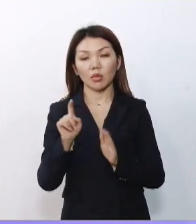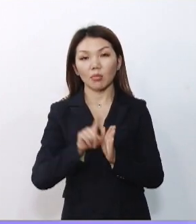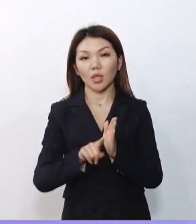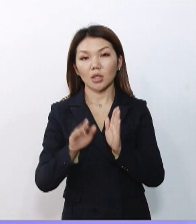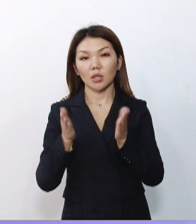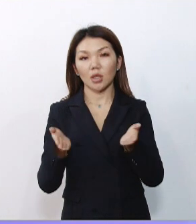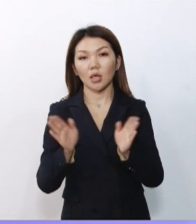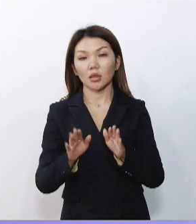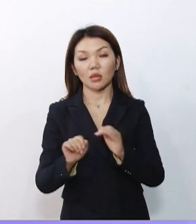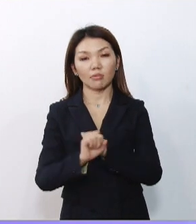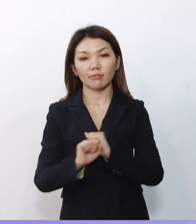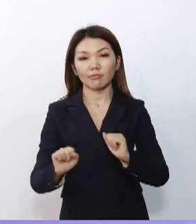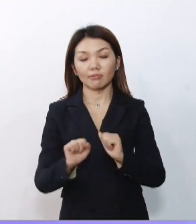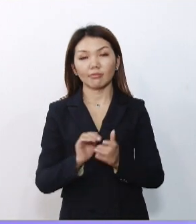разделится.